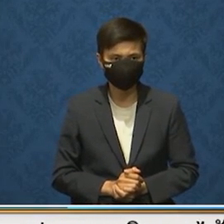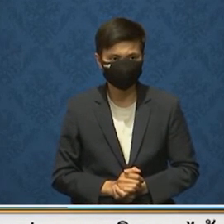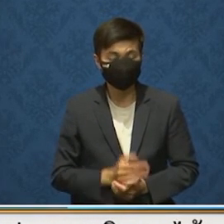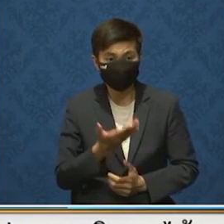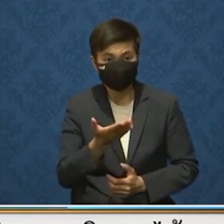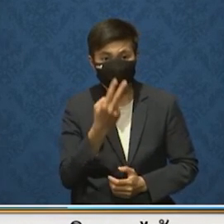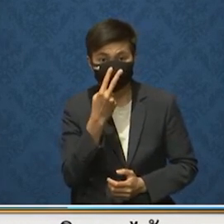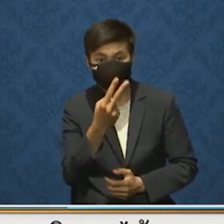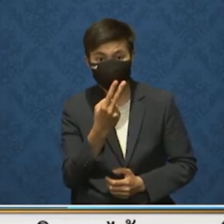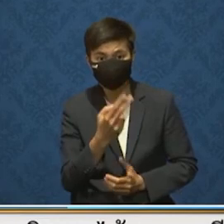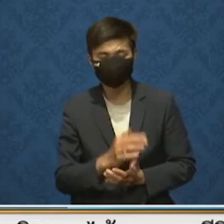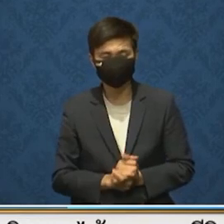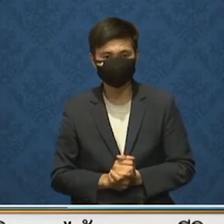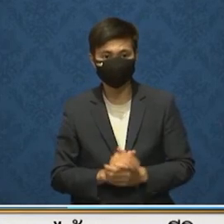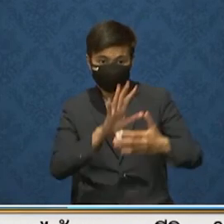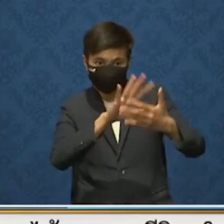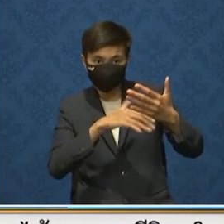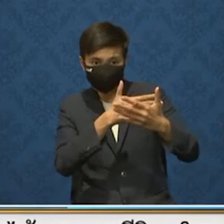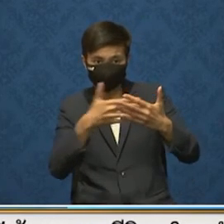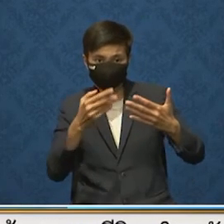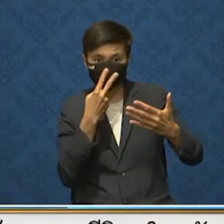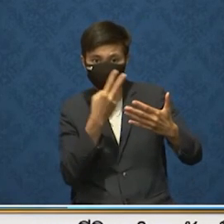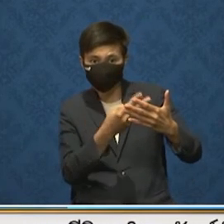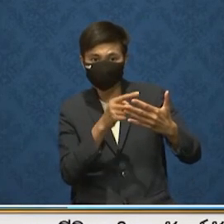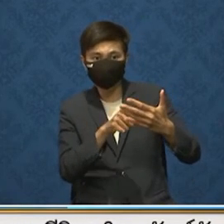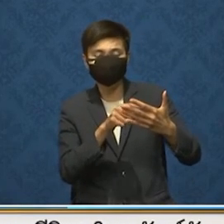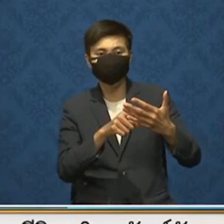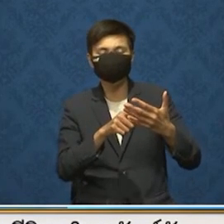ถ้ลองดูนะครับเปรีบเทีบงบปประณ